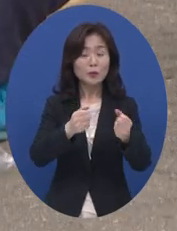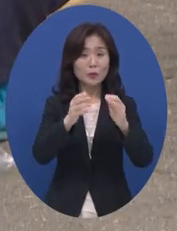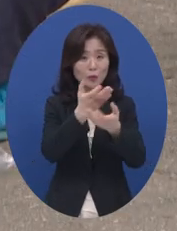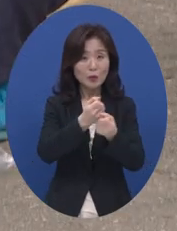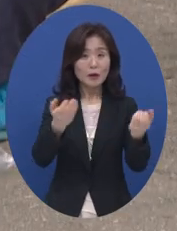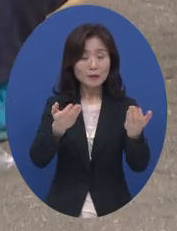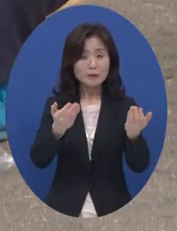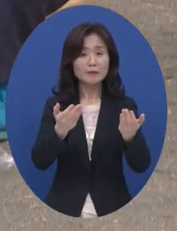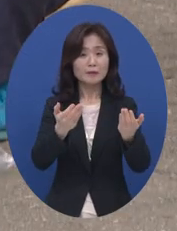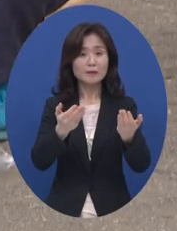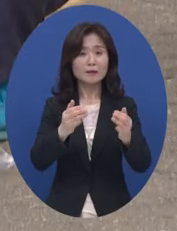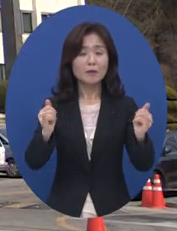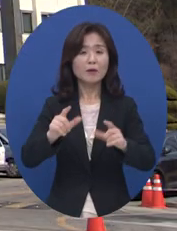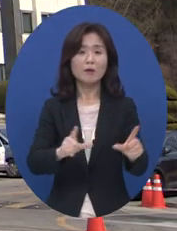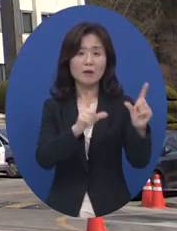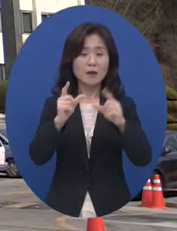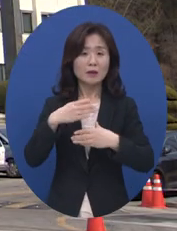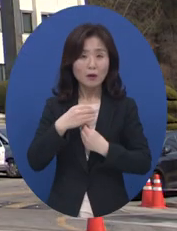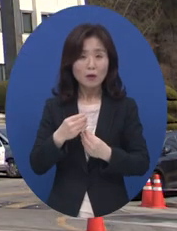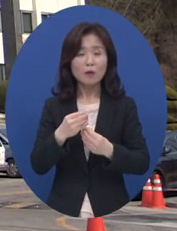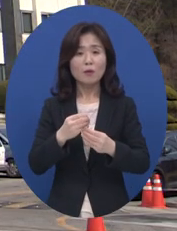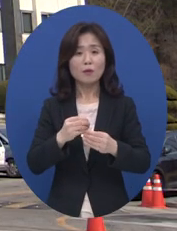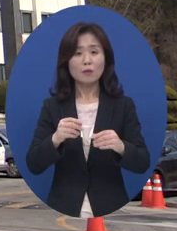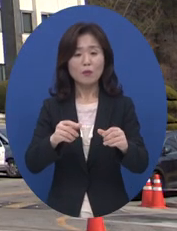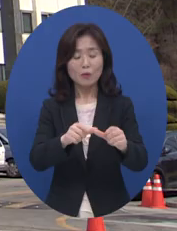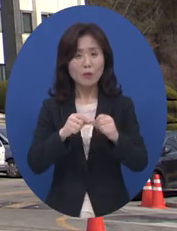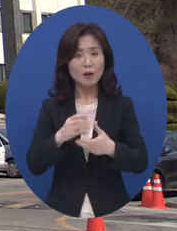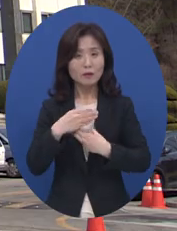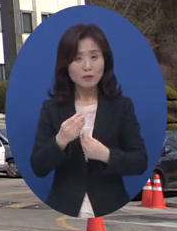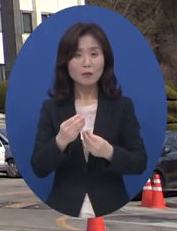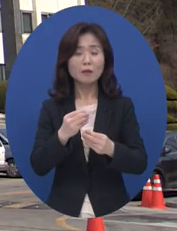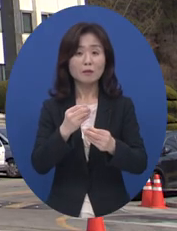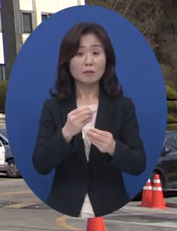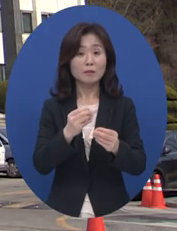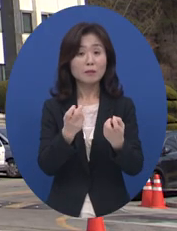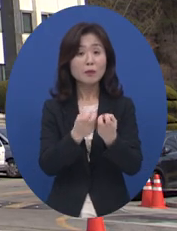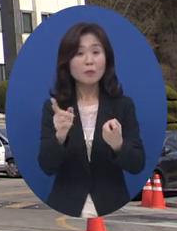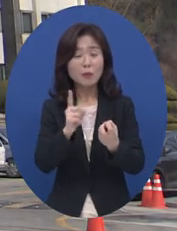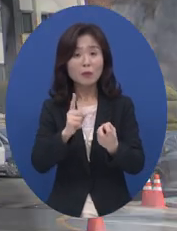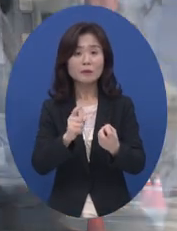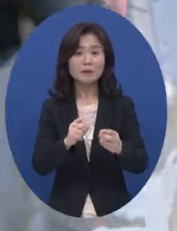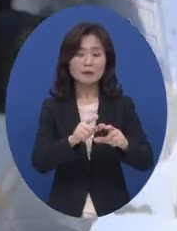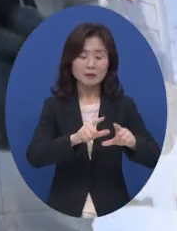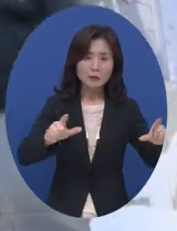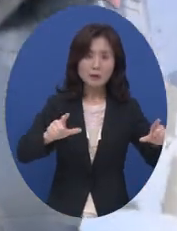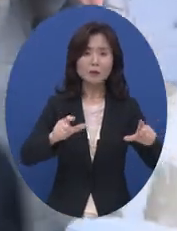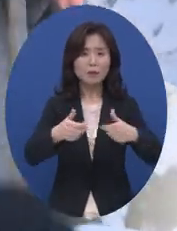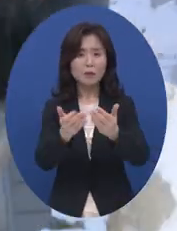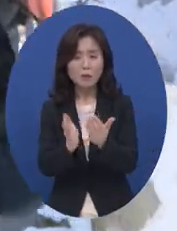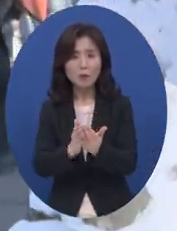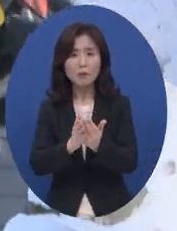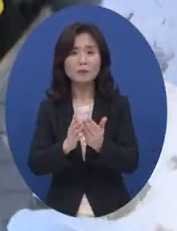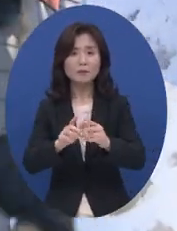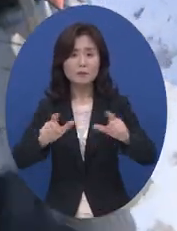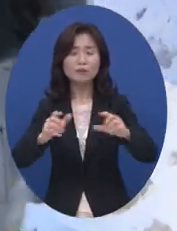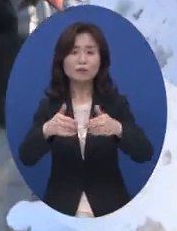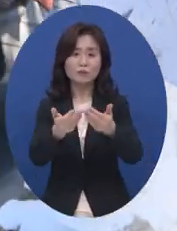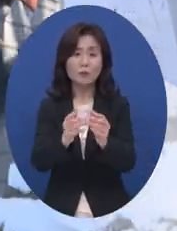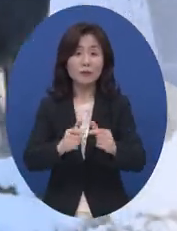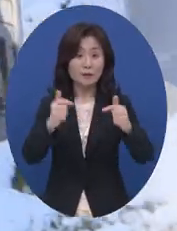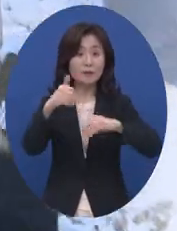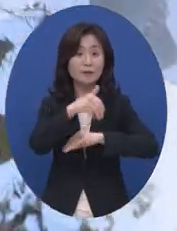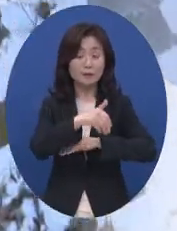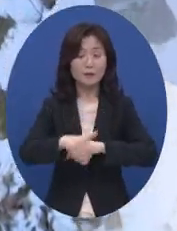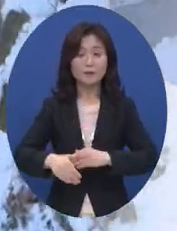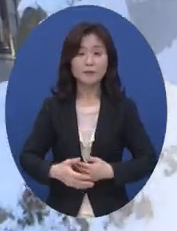공정 수당을 다른 기관과 민간분야 까지 확산 시키겠다 목표 없다 경주 tv 표창 수 있다